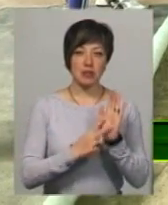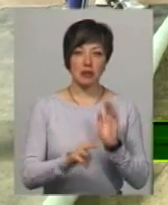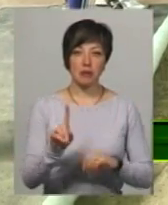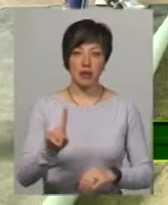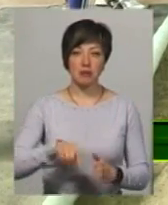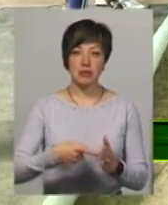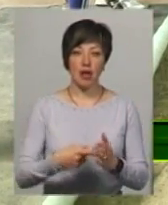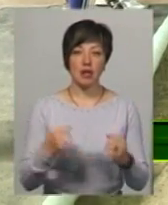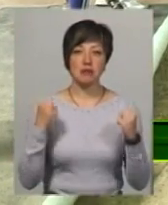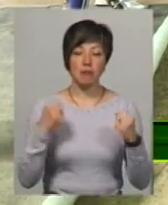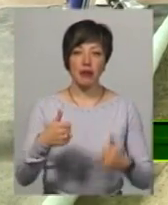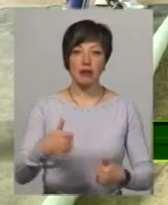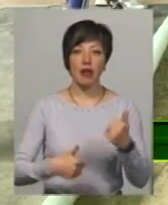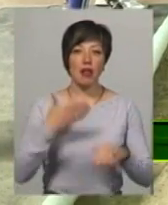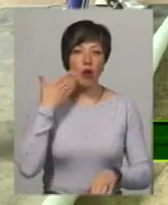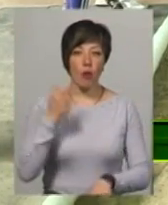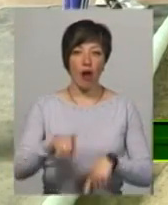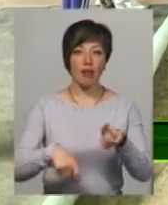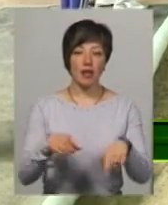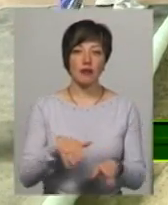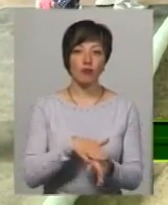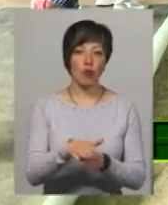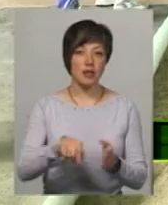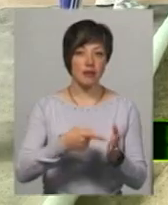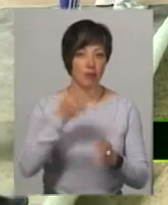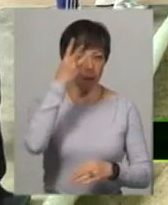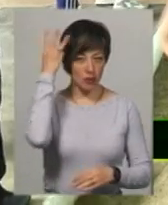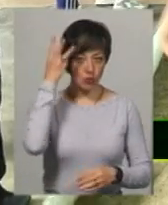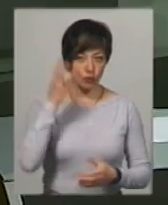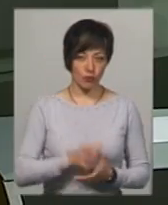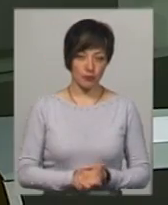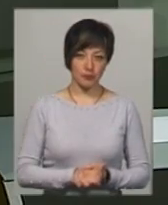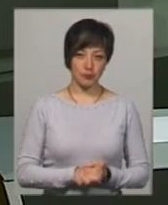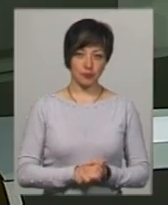71-ша міська спартакіада з легкої атлетики відбулася у Хмельницькому.